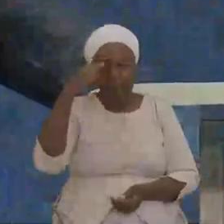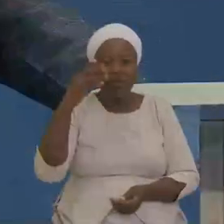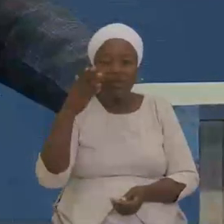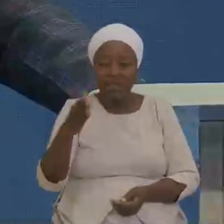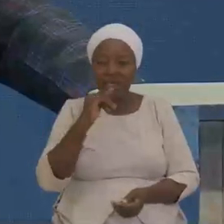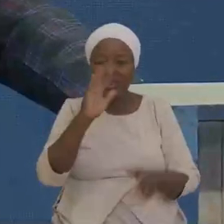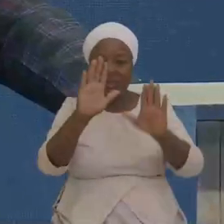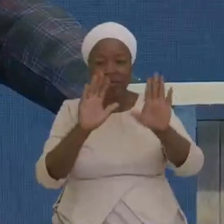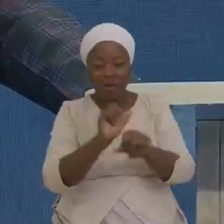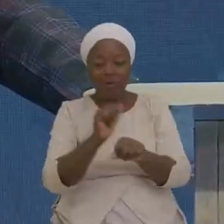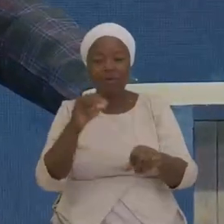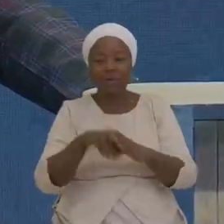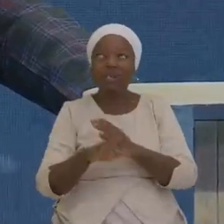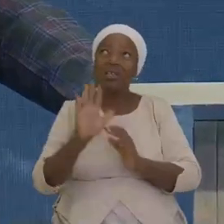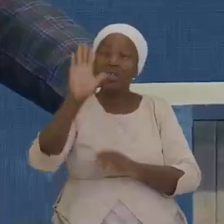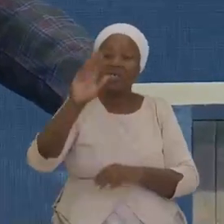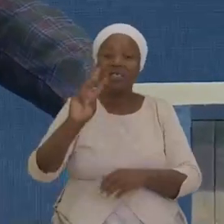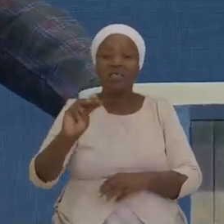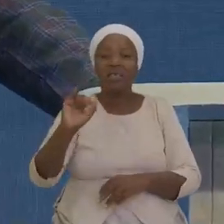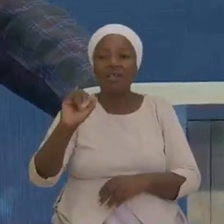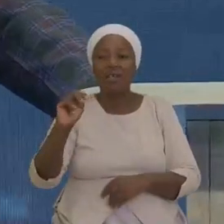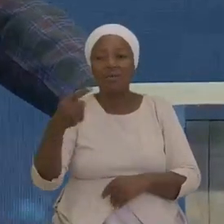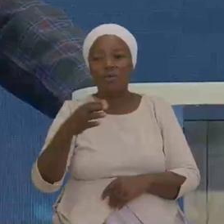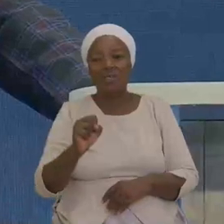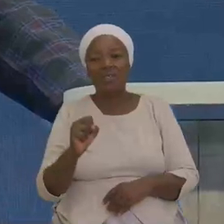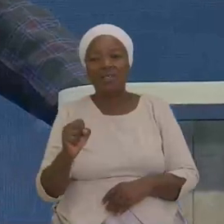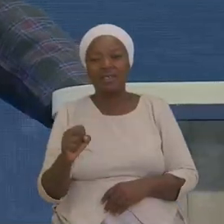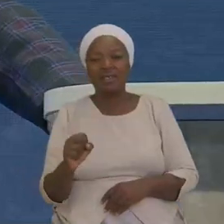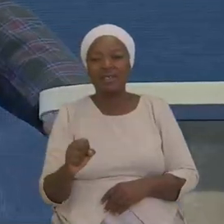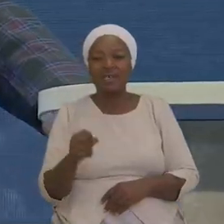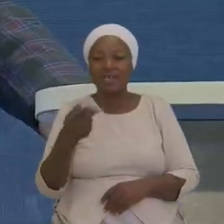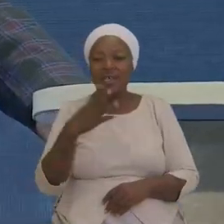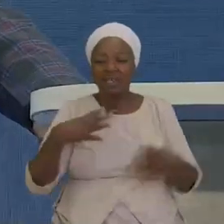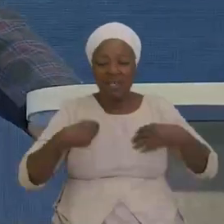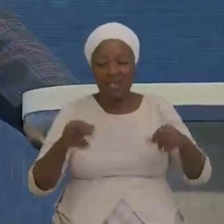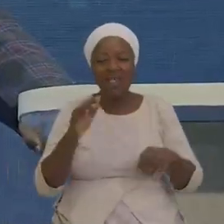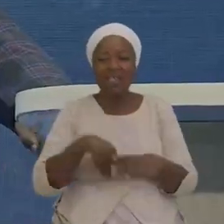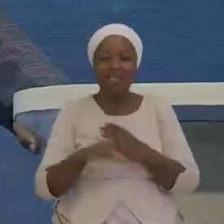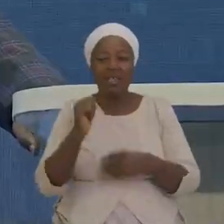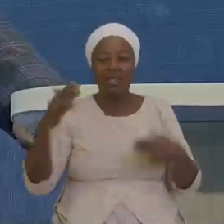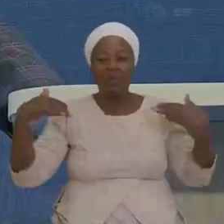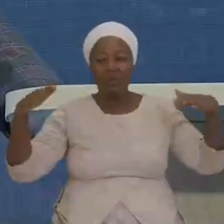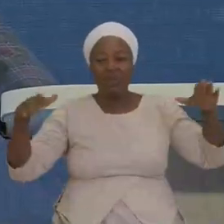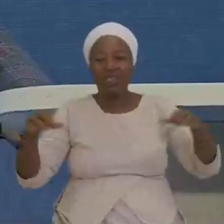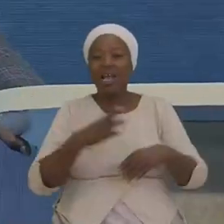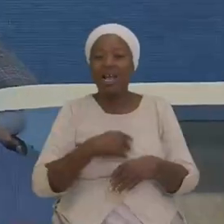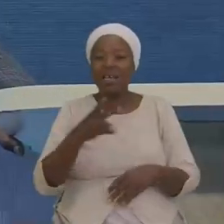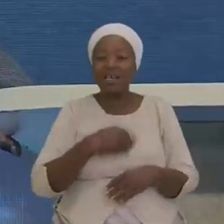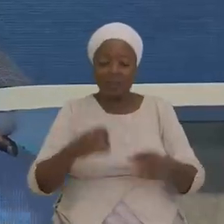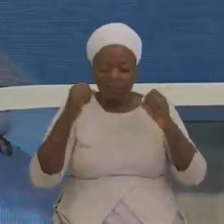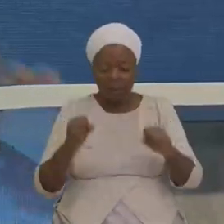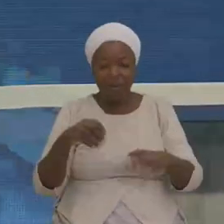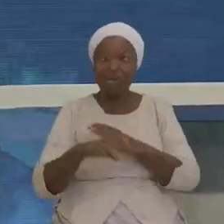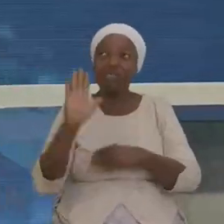Parce qu'il y a un miracle sous ses ailes. Il y a la guérison sous ses ailes. Il y a la puissance